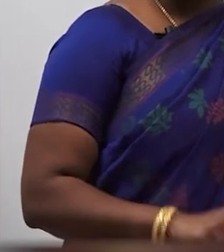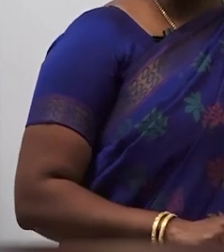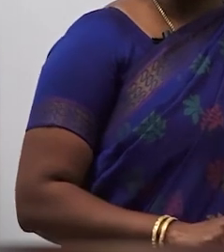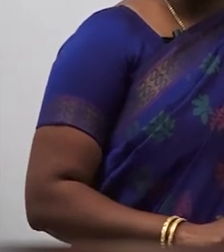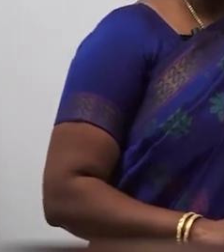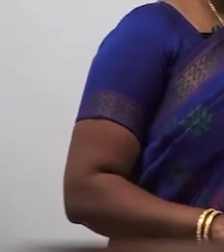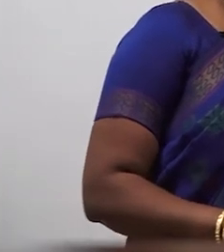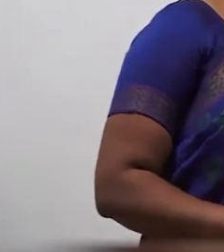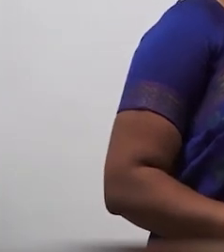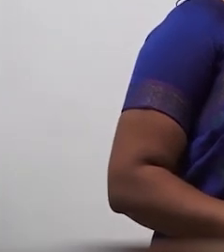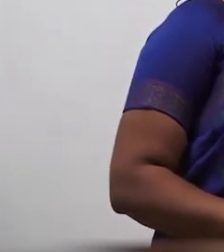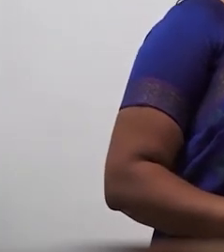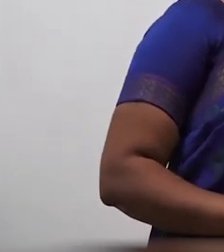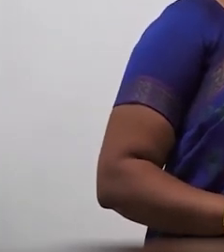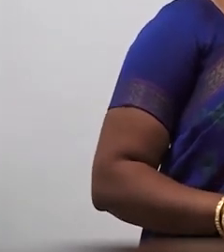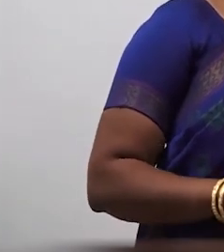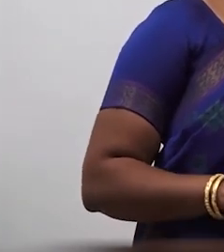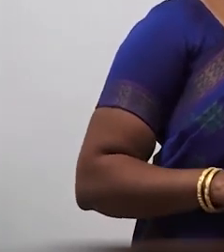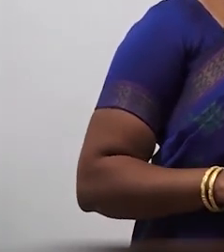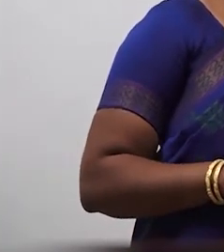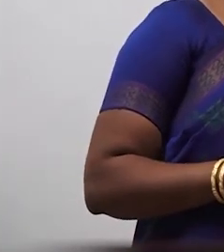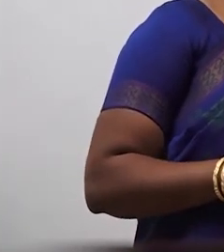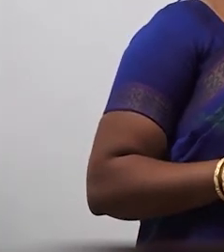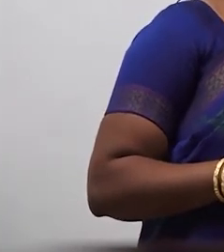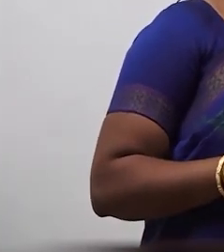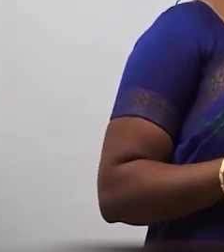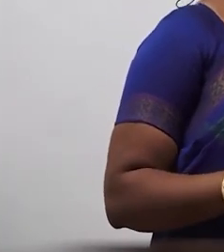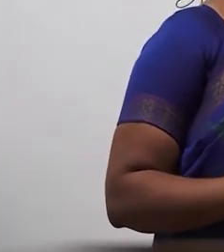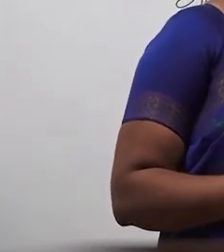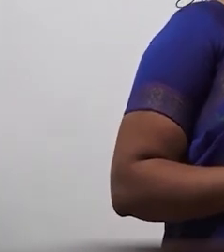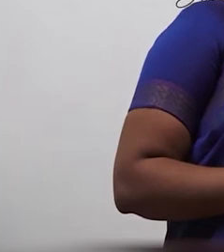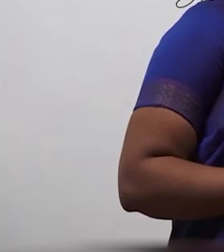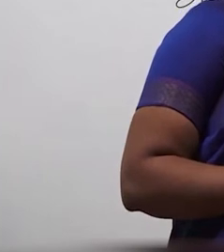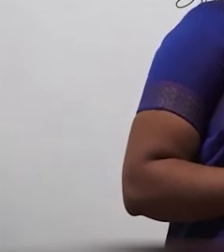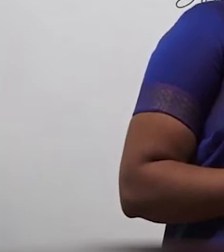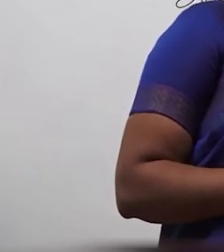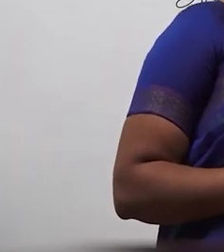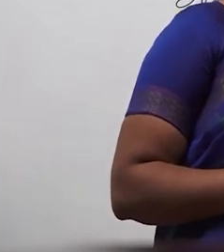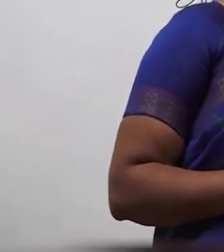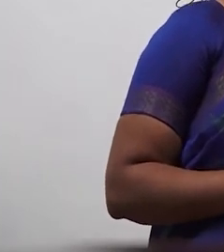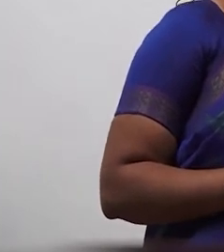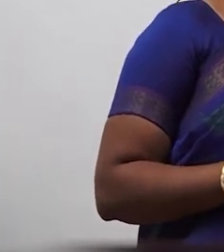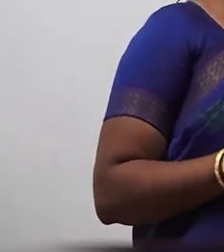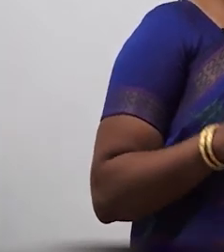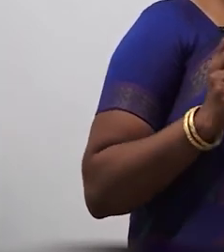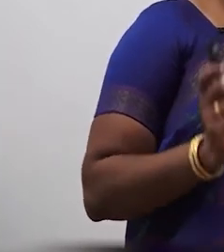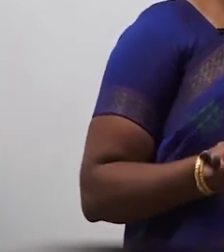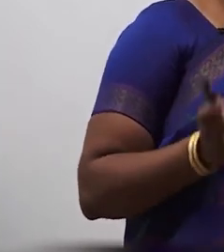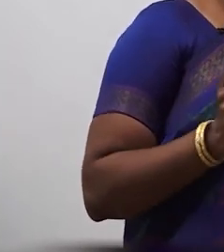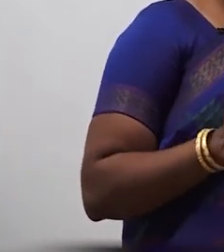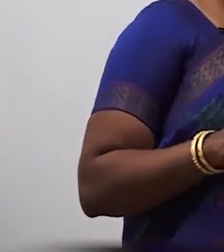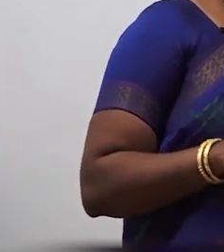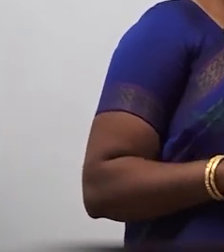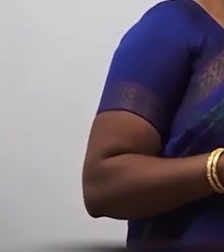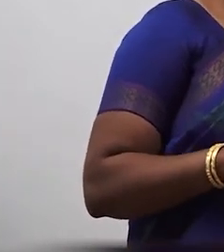நம்ம ஞாபகப்படுத்திக்கலாம். ஃபர்ஸ்ட் குறுங்கோணம். குறுங்கோணம்னா என்னது? 0 டிகிரியை விட அதிகமாகவும்